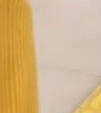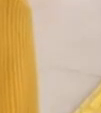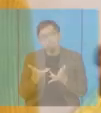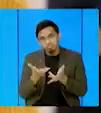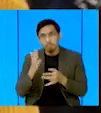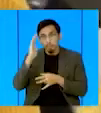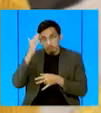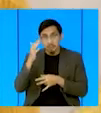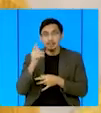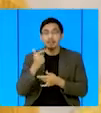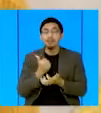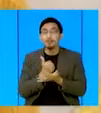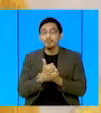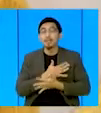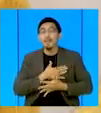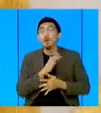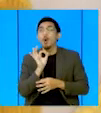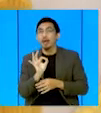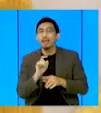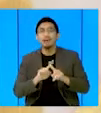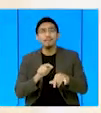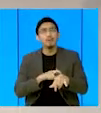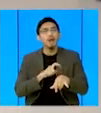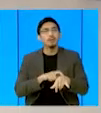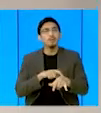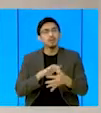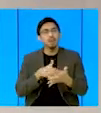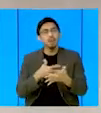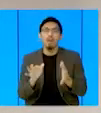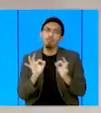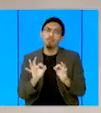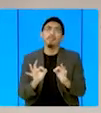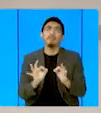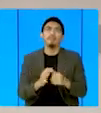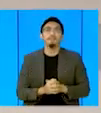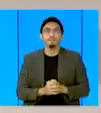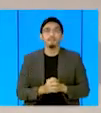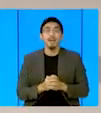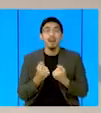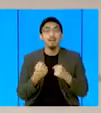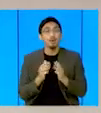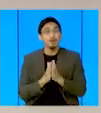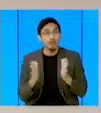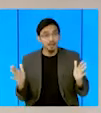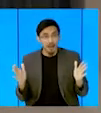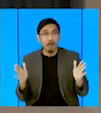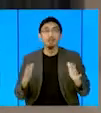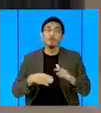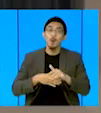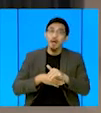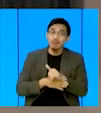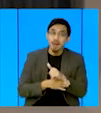enak, tapi untuk efisien waktunya lebih naik kereta aja sih dari sini. Selama libur panjang Hari Raya Idul Adha, PT KAI Daup